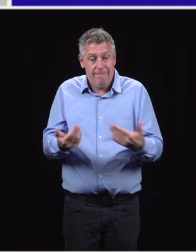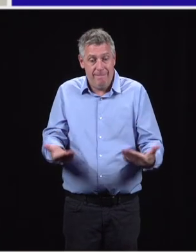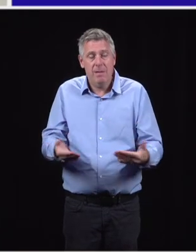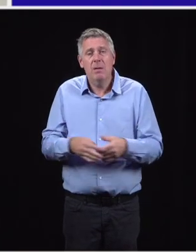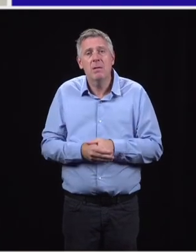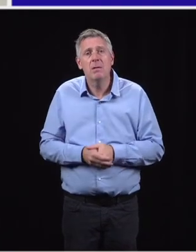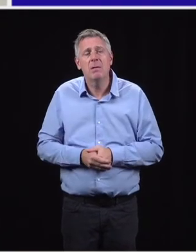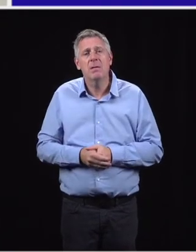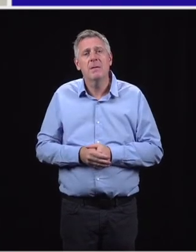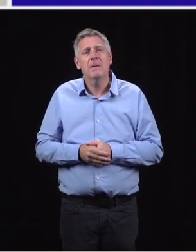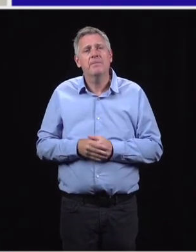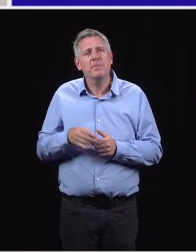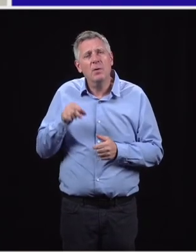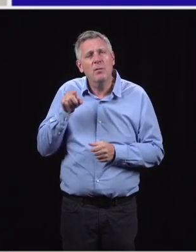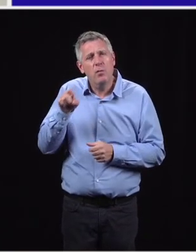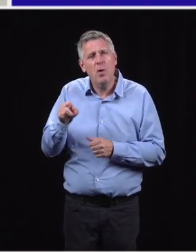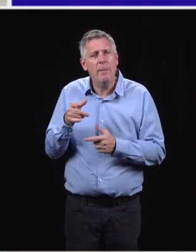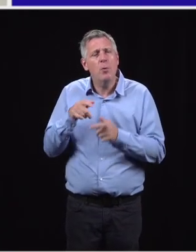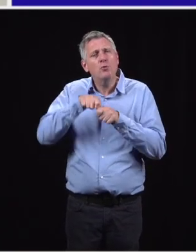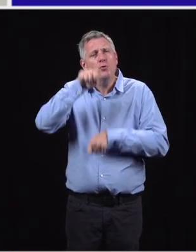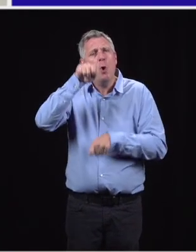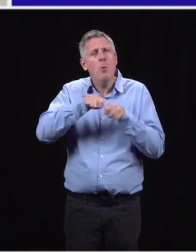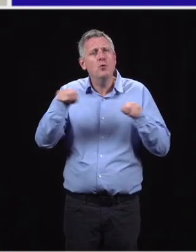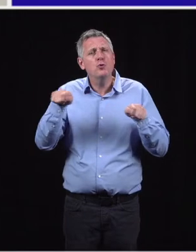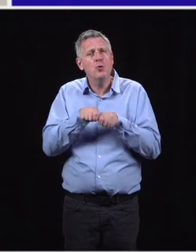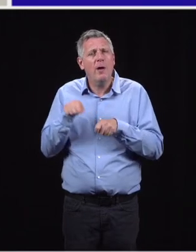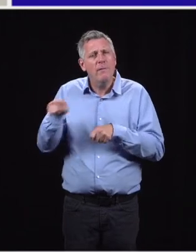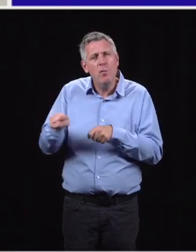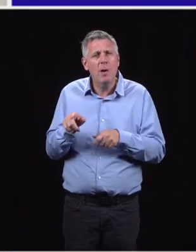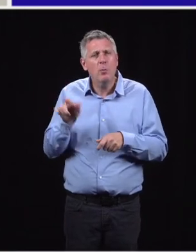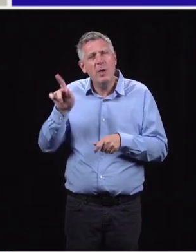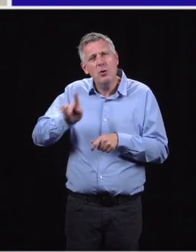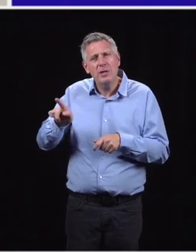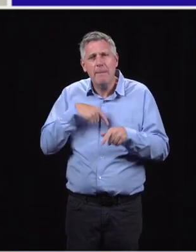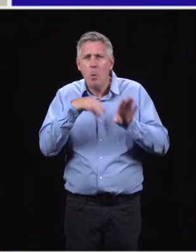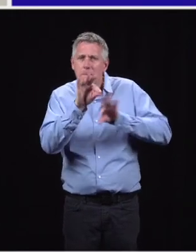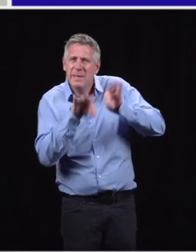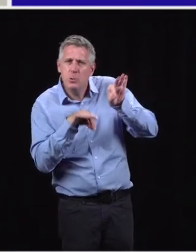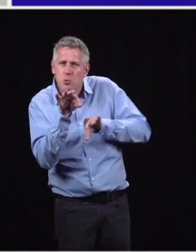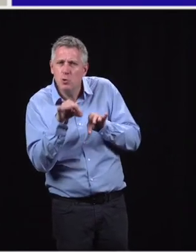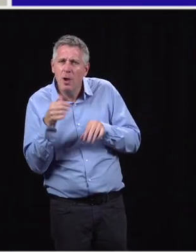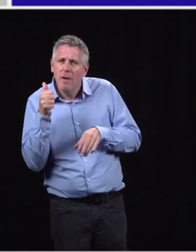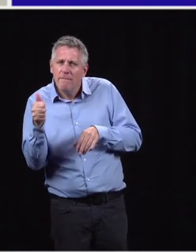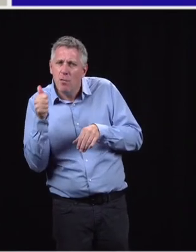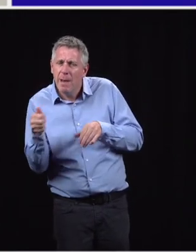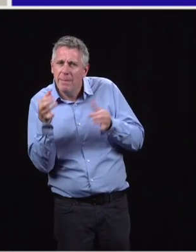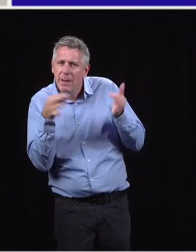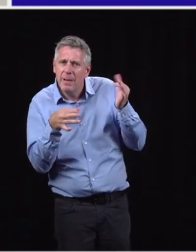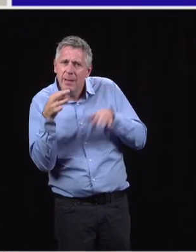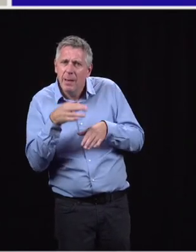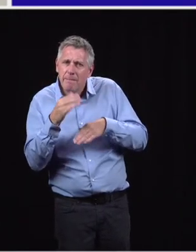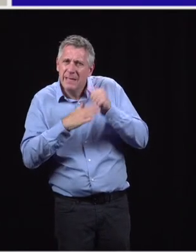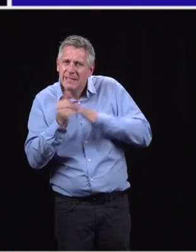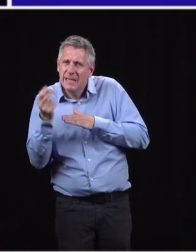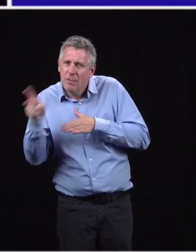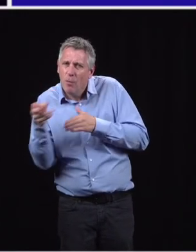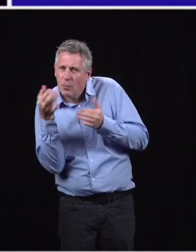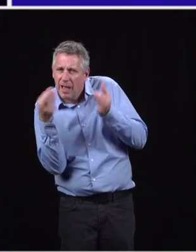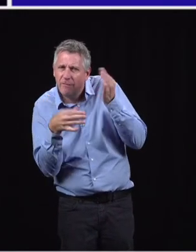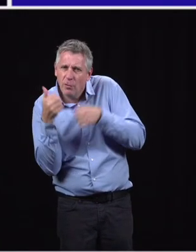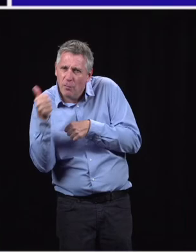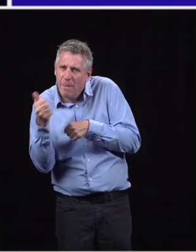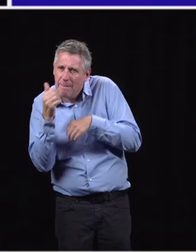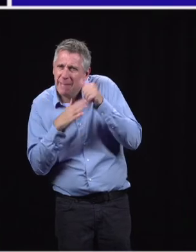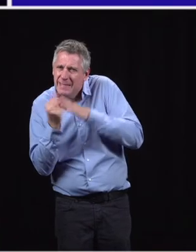avez un peu fait du sur mesure vous avez un peu bidouiller pour pour créer votre propre votre propre métier un petit peu